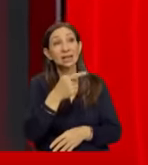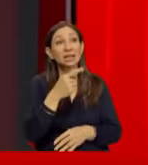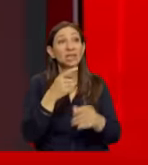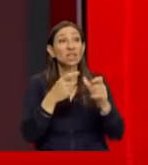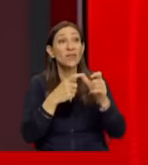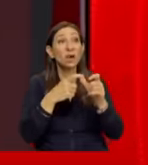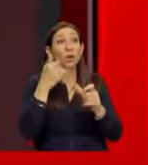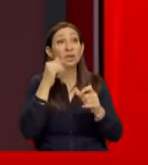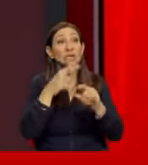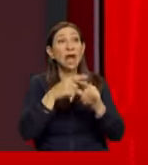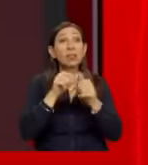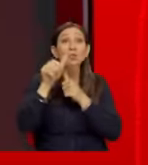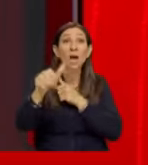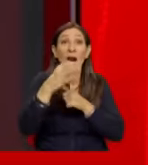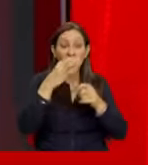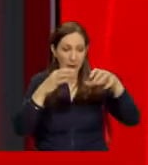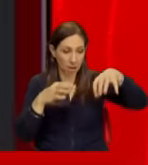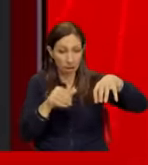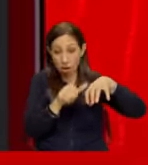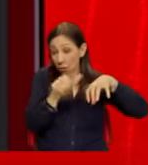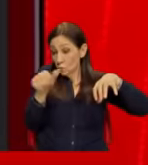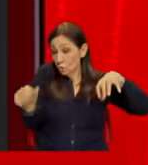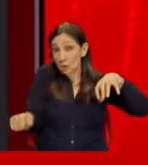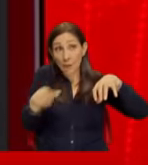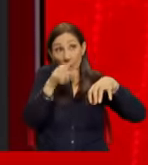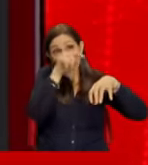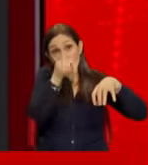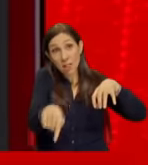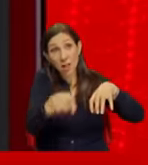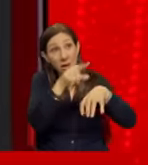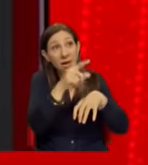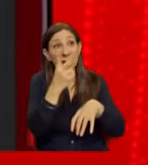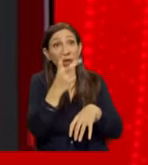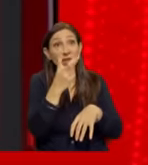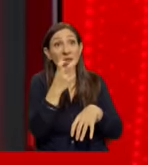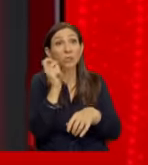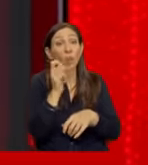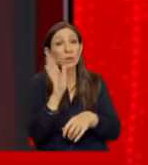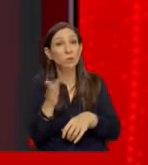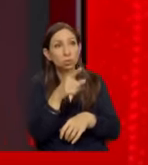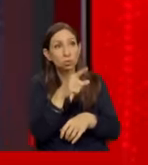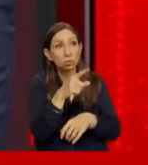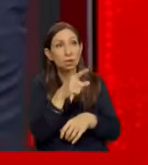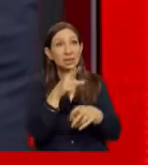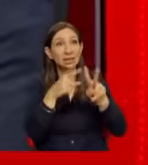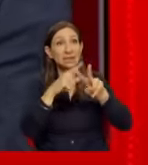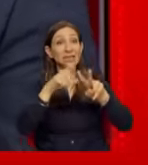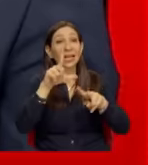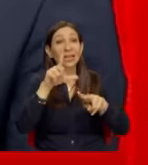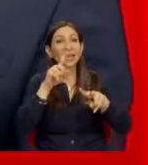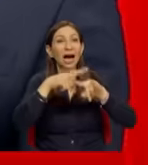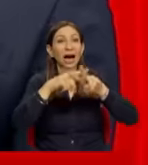Şerefli Koçhisar'dan en uzak şeyidir Ankara'ya. Bak şurası 2 saate zor gidiyorsun. Nallıhan da